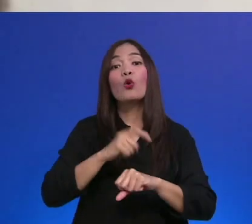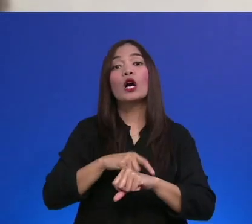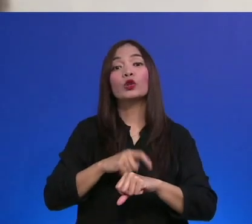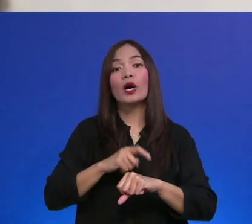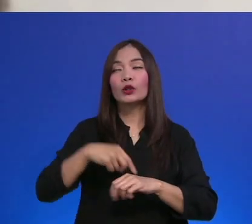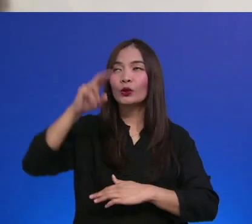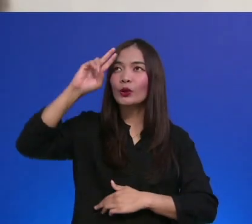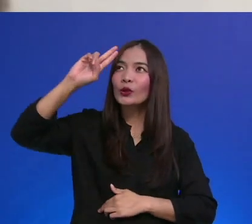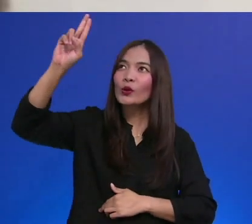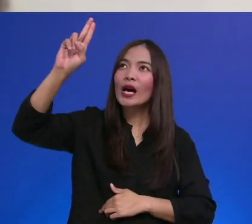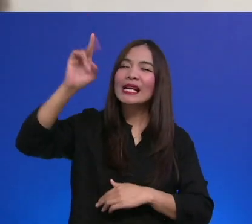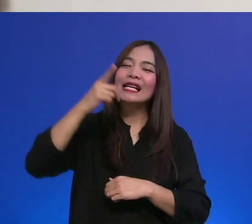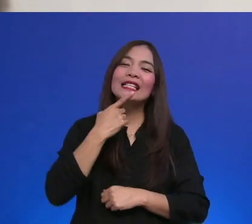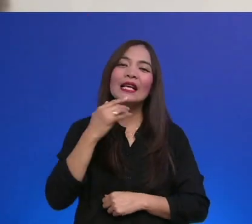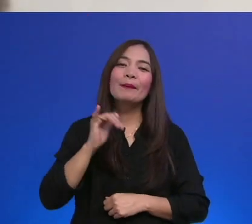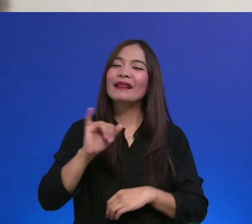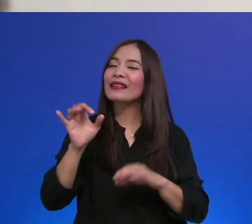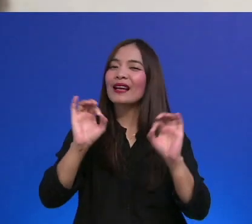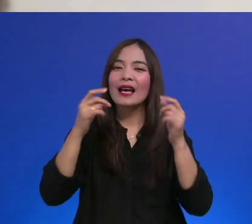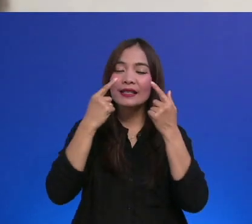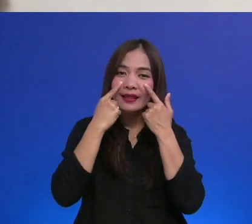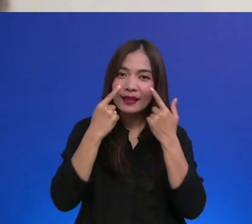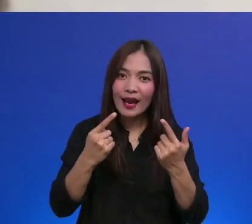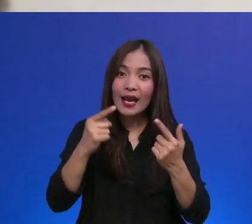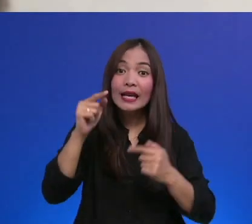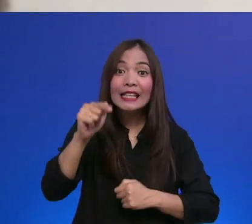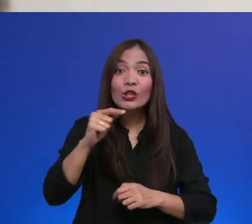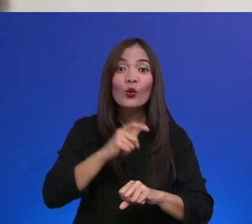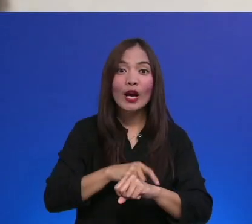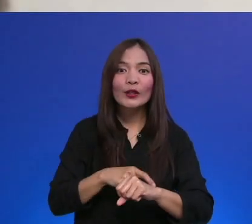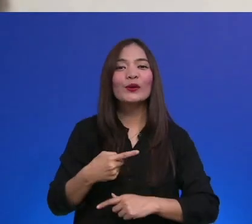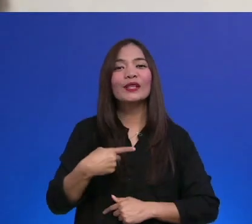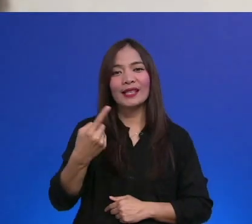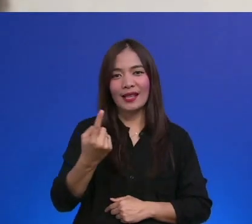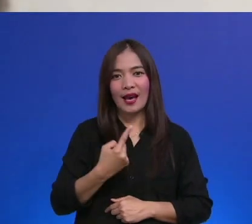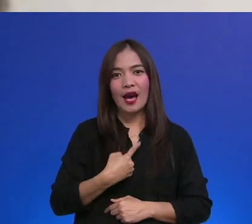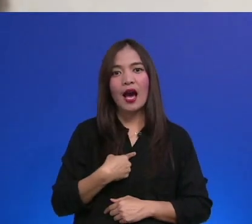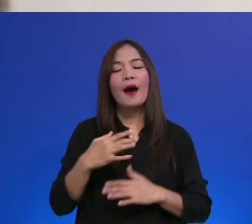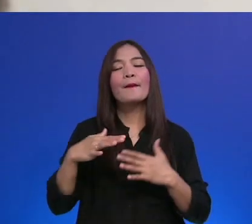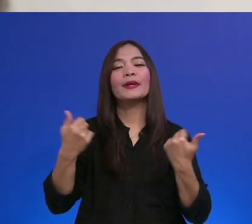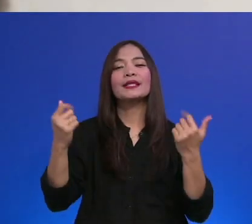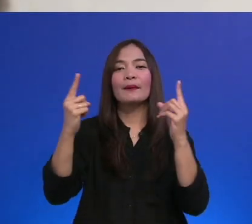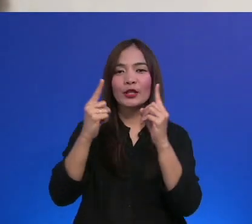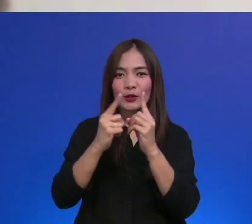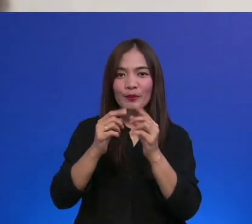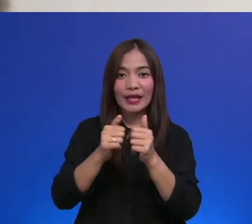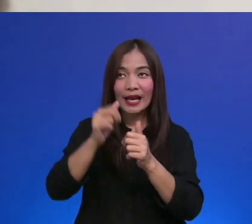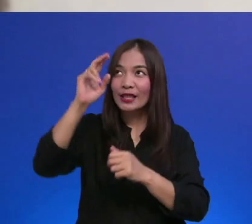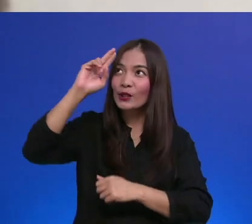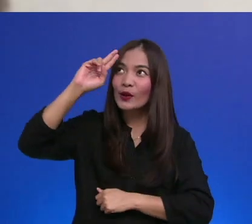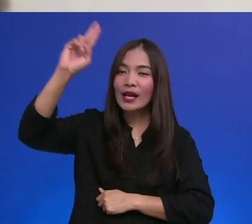dimana tuhan seperti tidak ada Justru itu saat di mana kita bisa berjumpa dengan dia